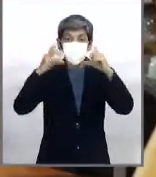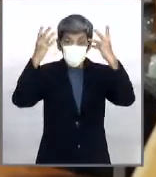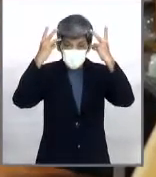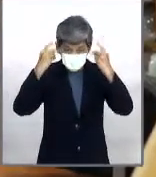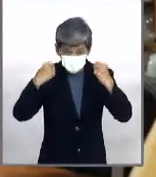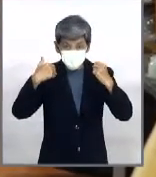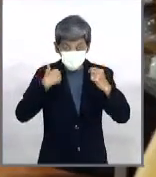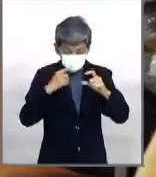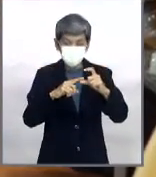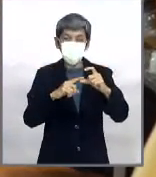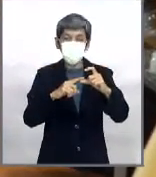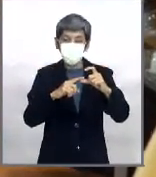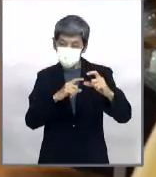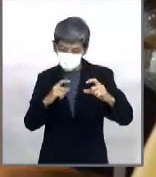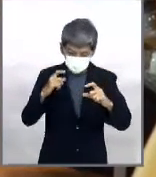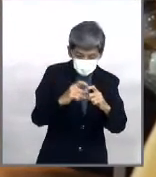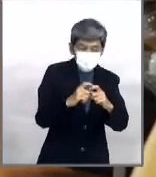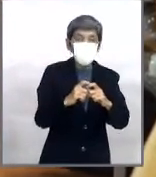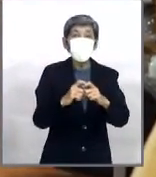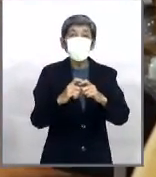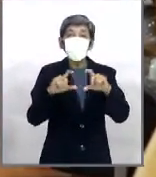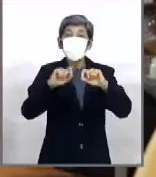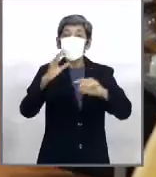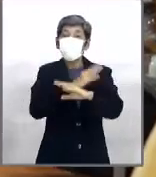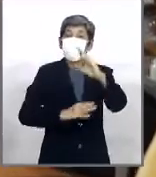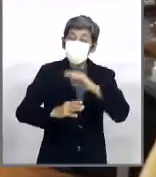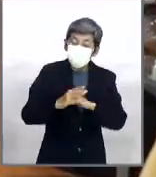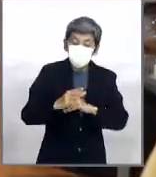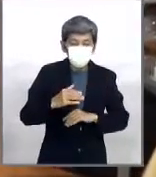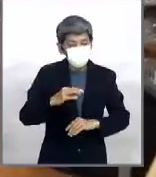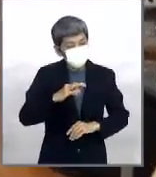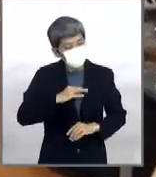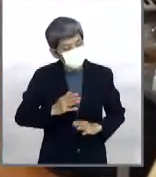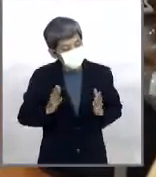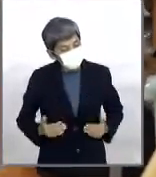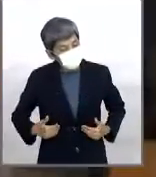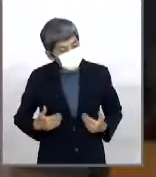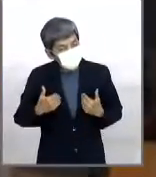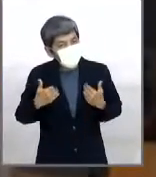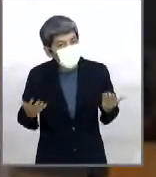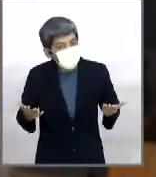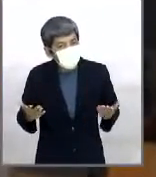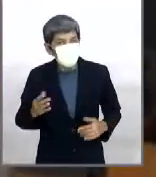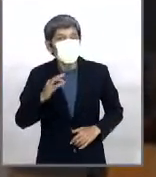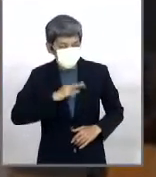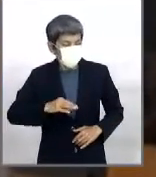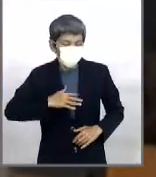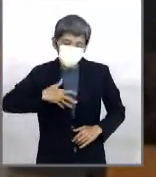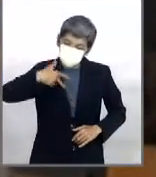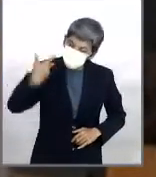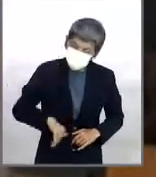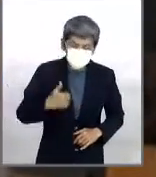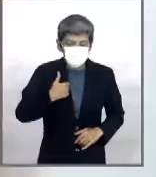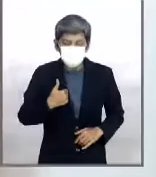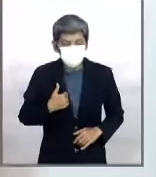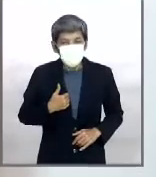ชาชนใช่มั้ย ค่ะ วันนี้เราเป็นคนพิการแล้วหรอวันนั้นน่ะคิดนะไม่ใช่คนแล้วหรอ ณวันนั้นเราคิดแบบนั้น